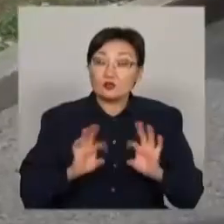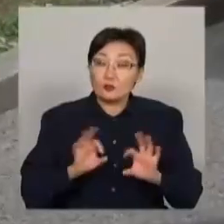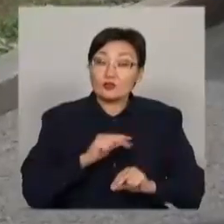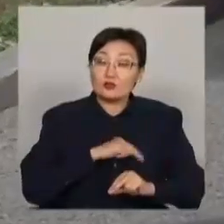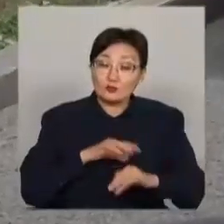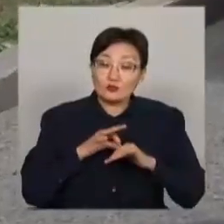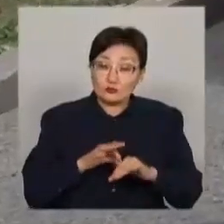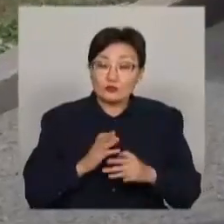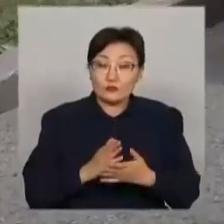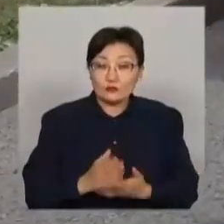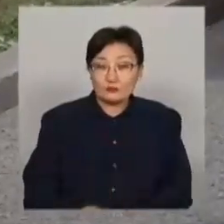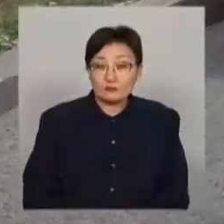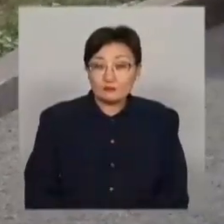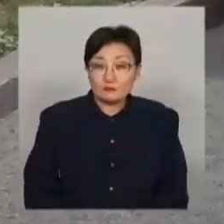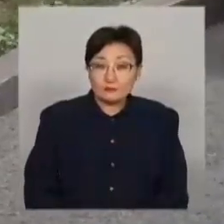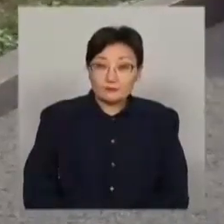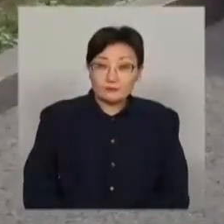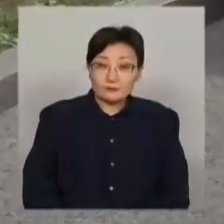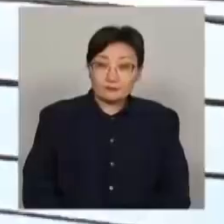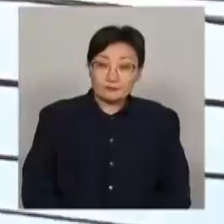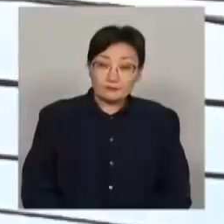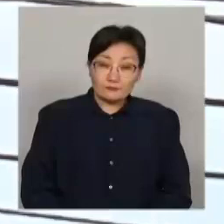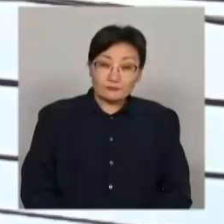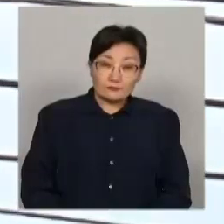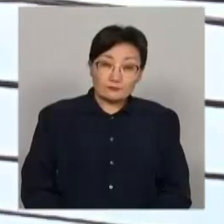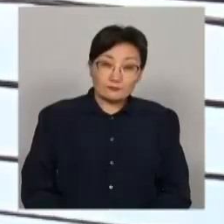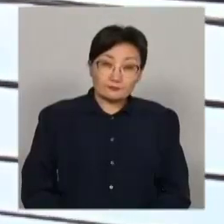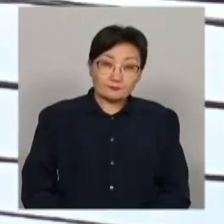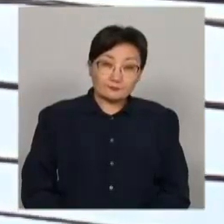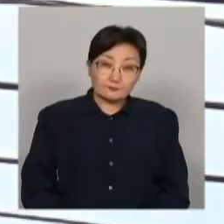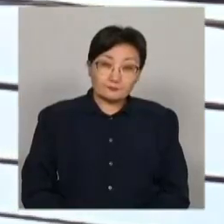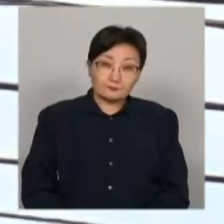жұмыстарын жүргізіп жатыр. Әлібек Шынтемір, Сағындық Нарықов, Алматы арнасы.